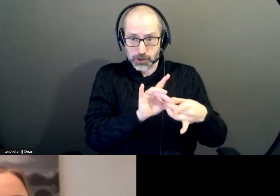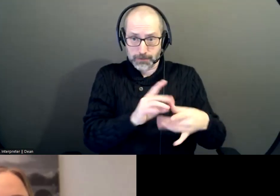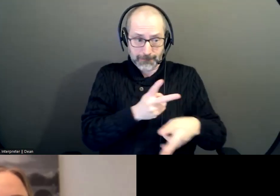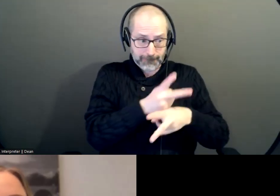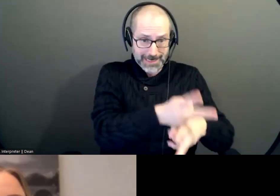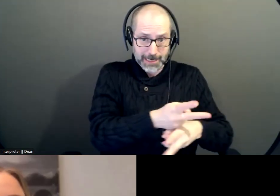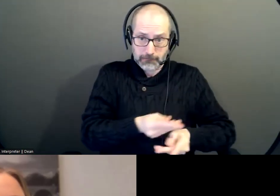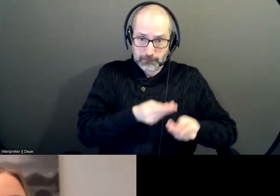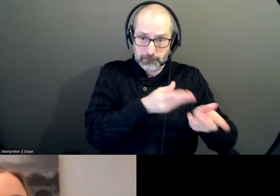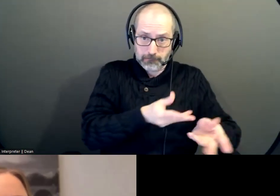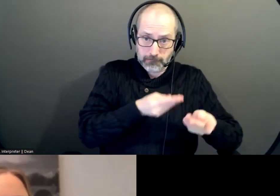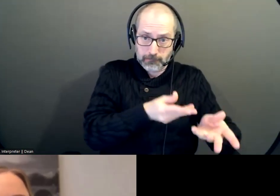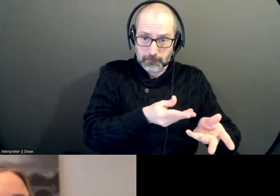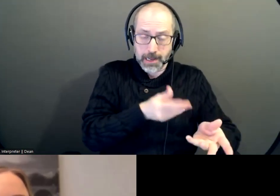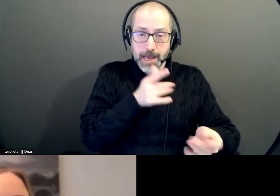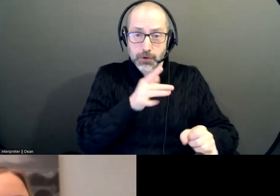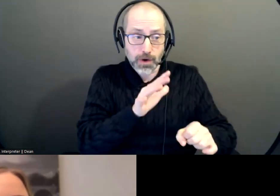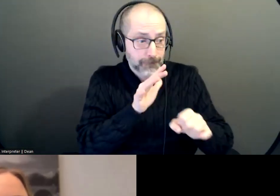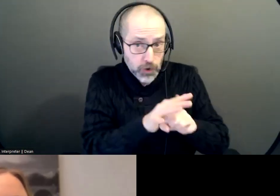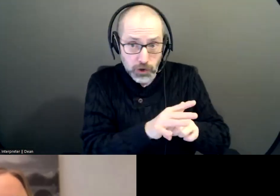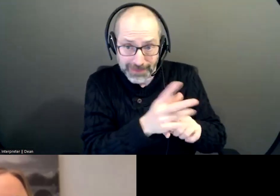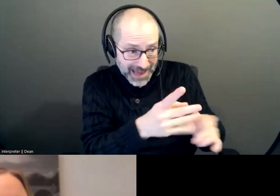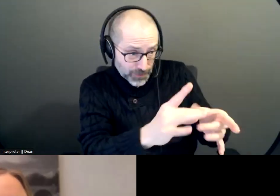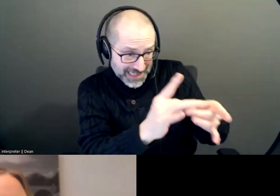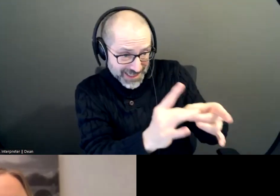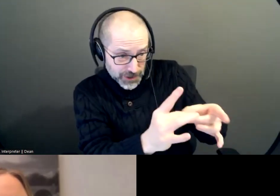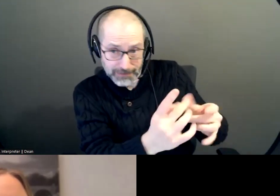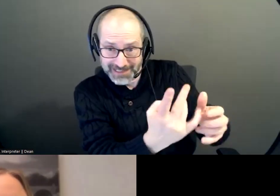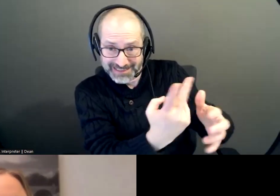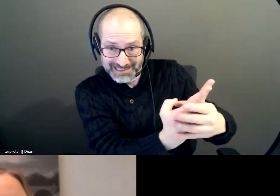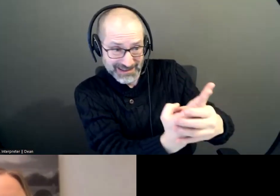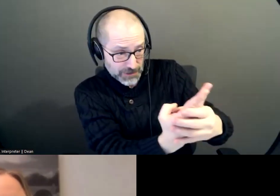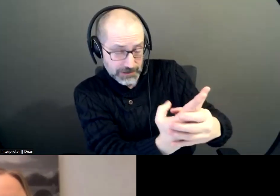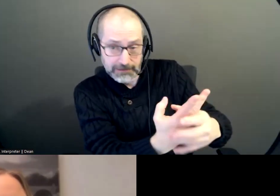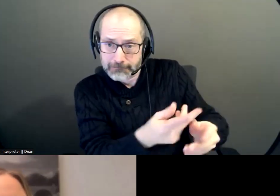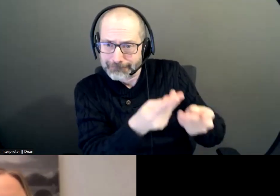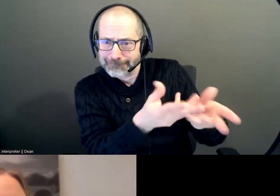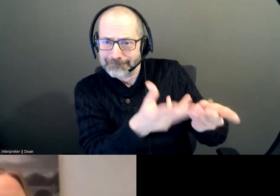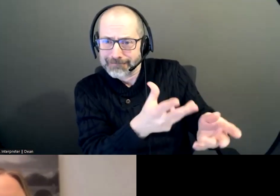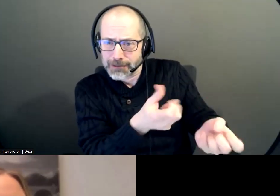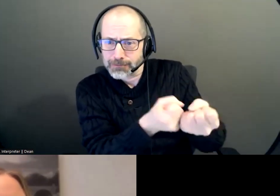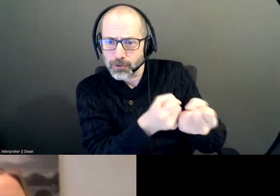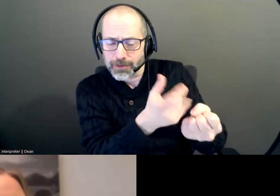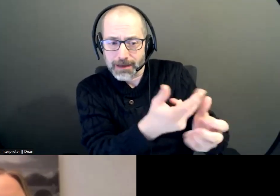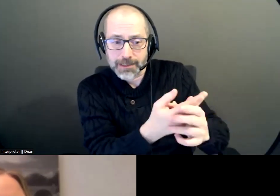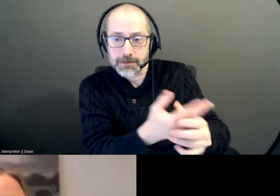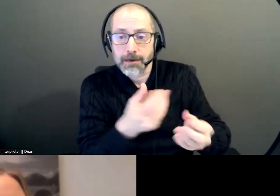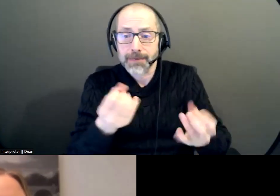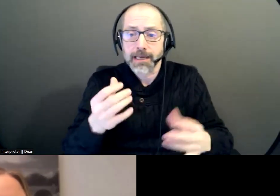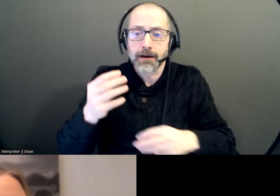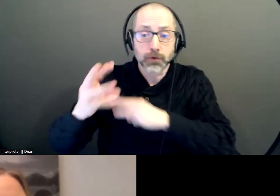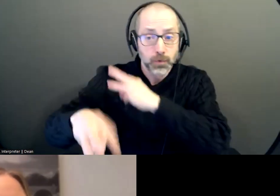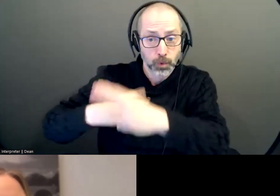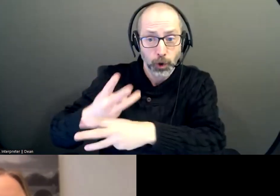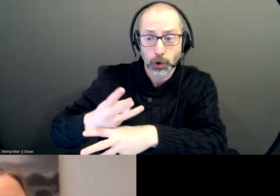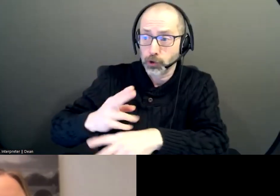s'agit de those soins, relationships soins as et well. So d'affirmation de ces relations many of également. the global north Plusieurs disability rights, and I